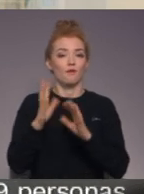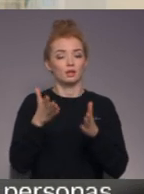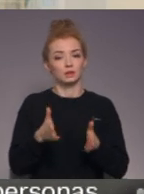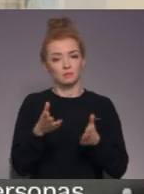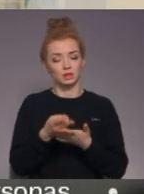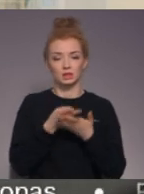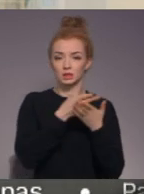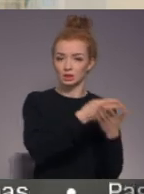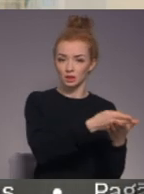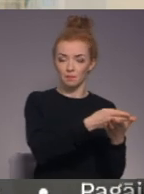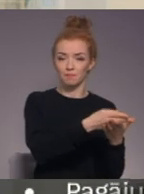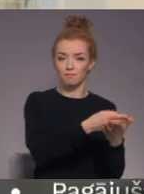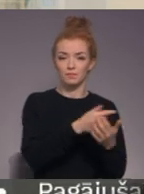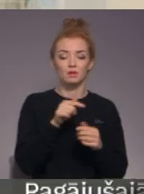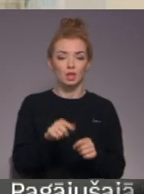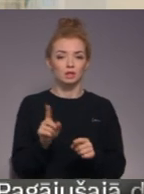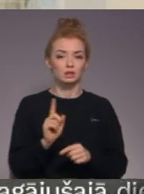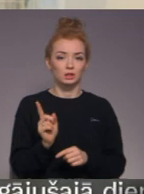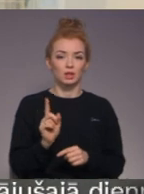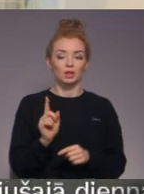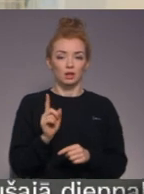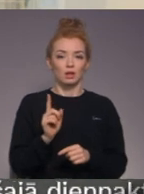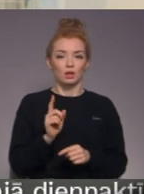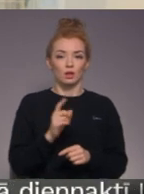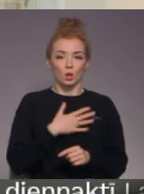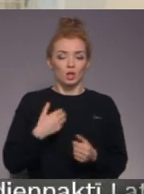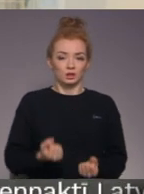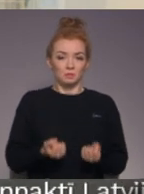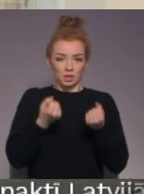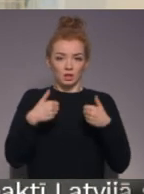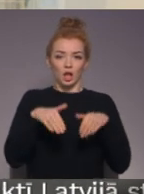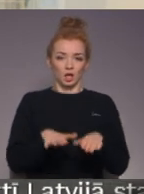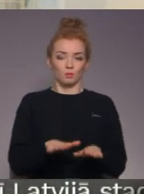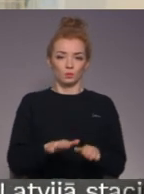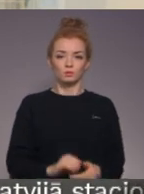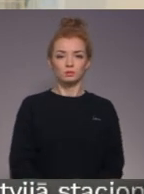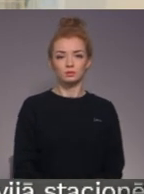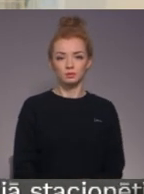jāstacionē. Tas ir tāds grūts lēmums arī ļoti.